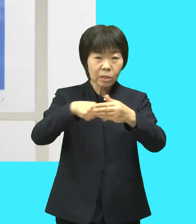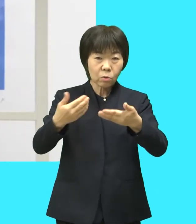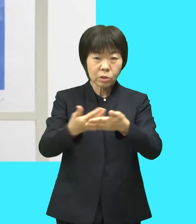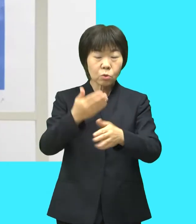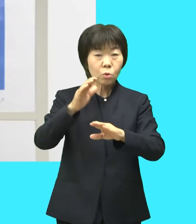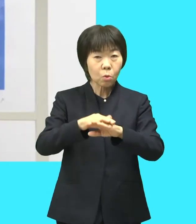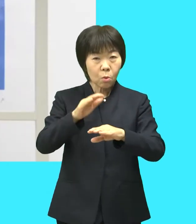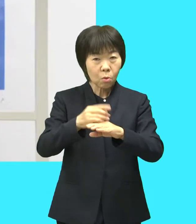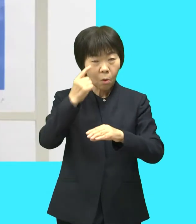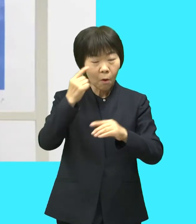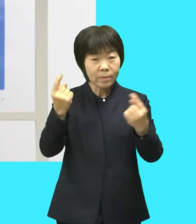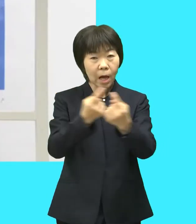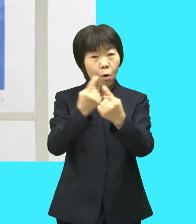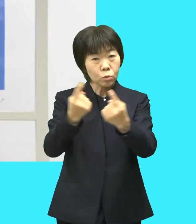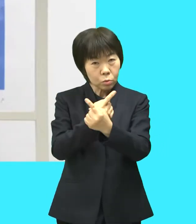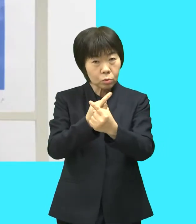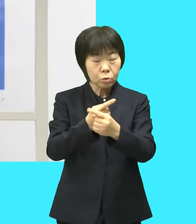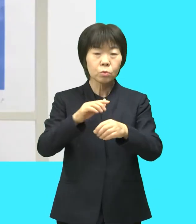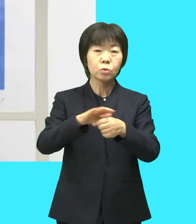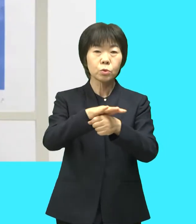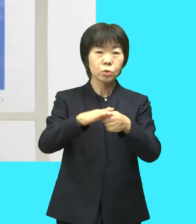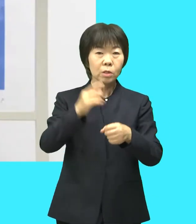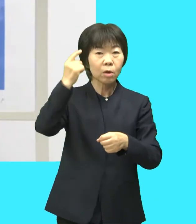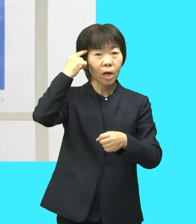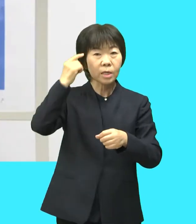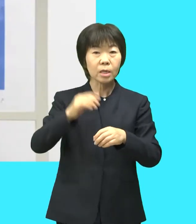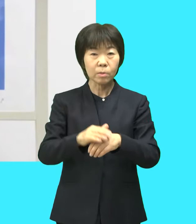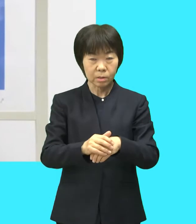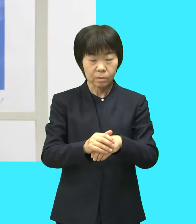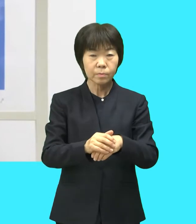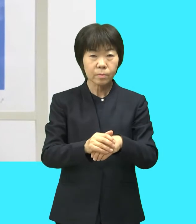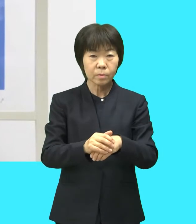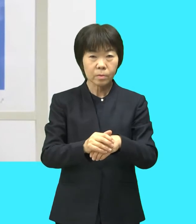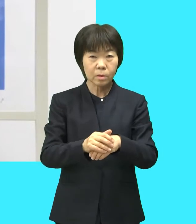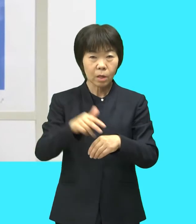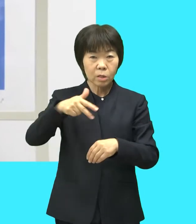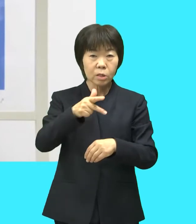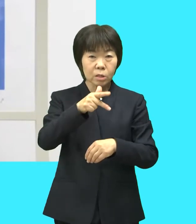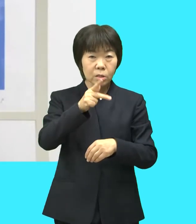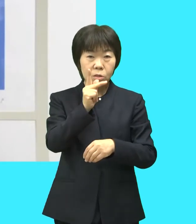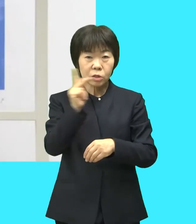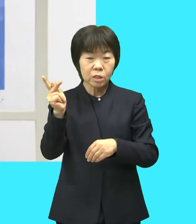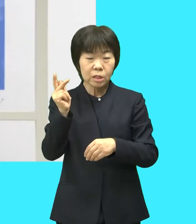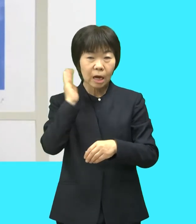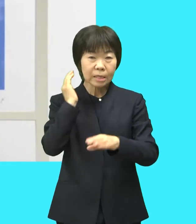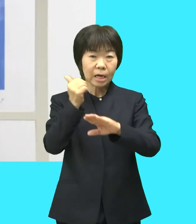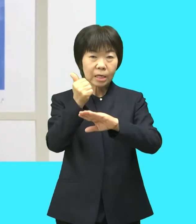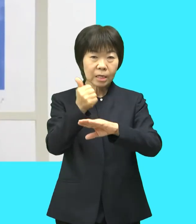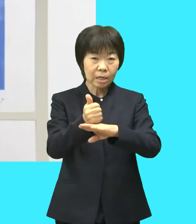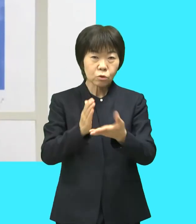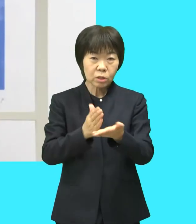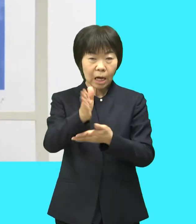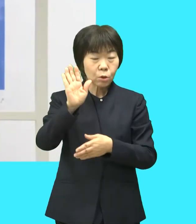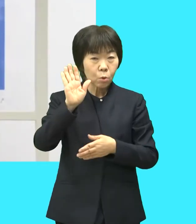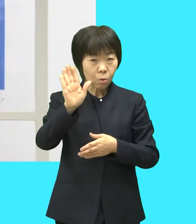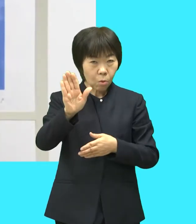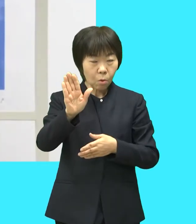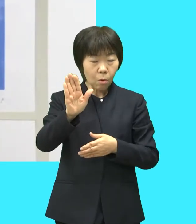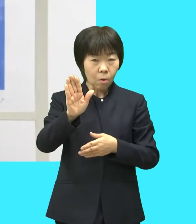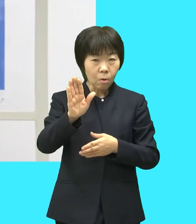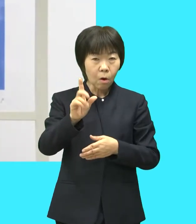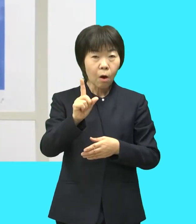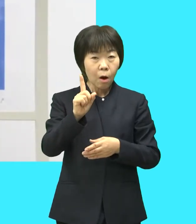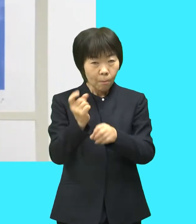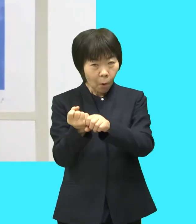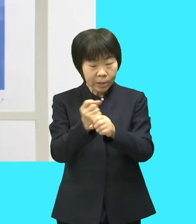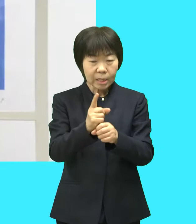を見直していくことが重要だと考えています。実は菅内閣スタート以来、こういった観点でもう一回整理を